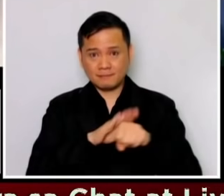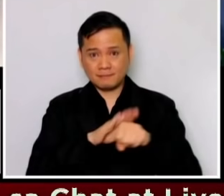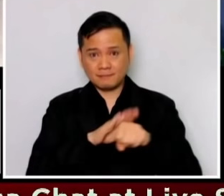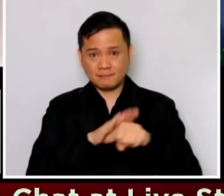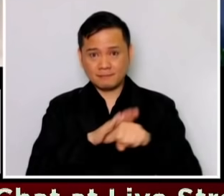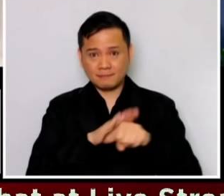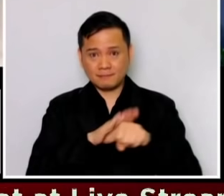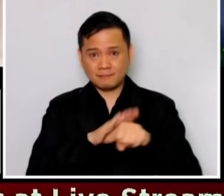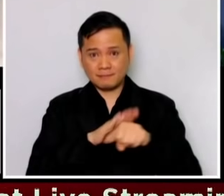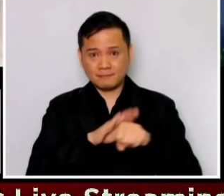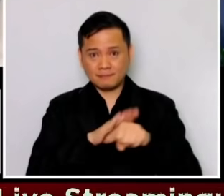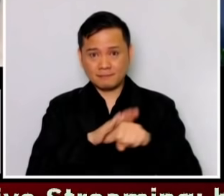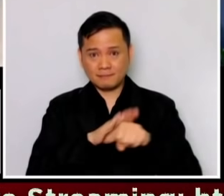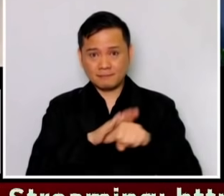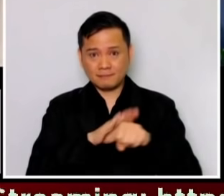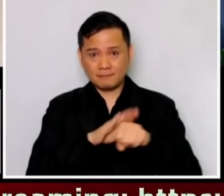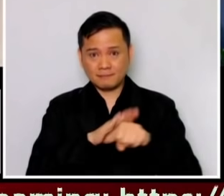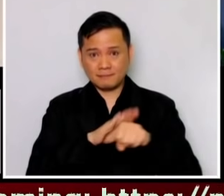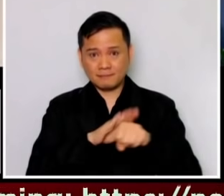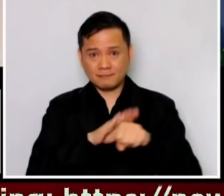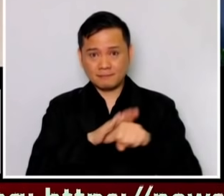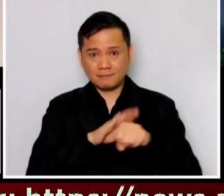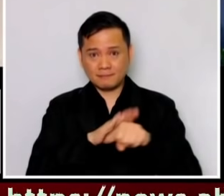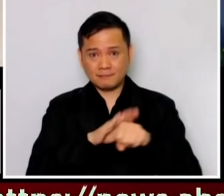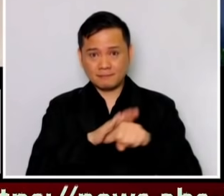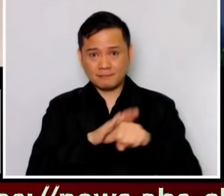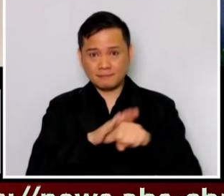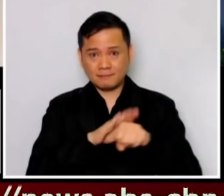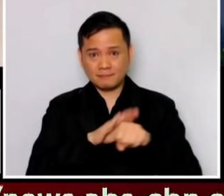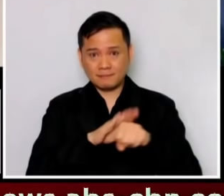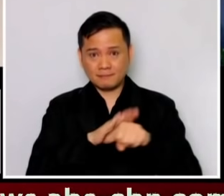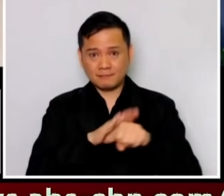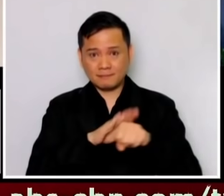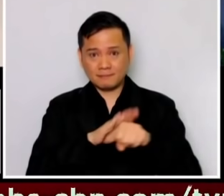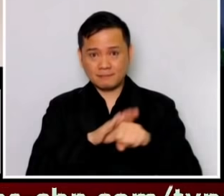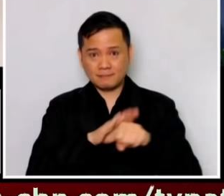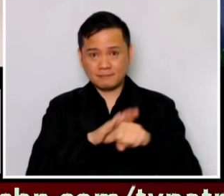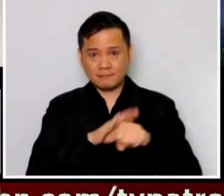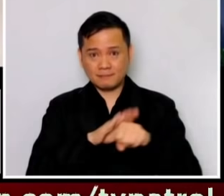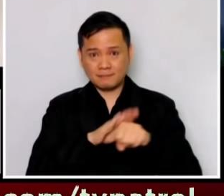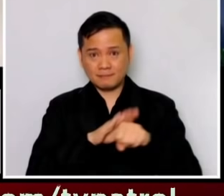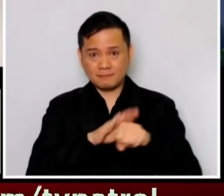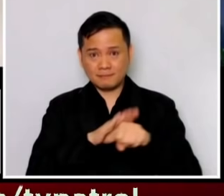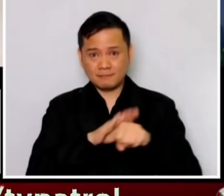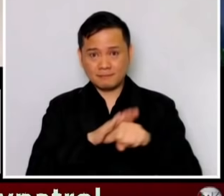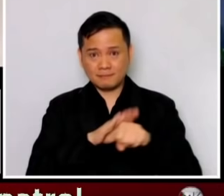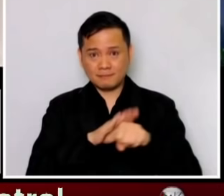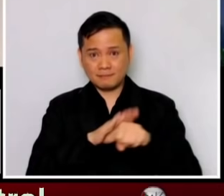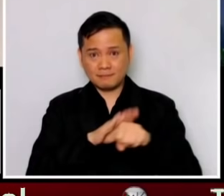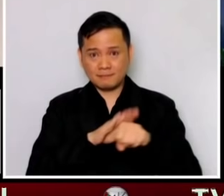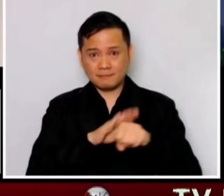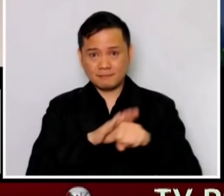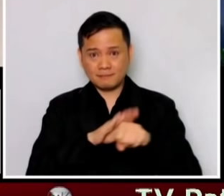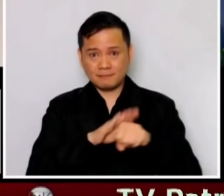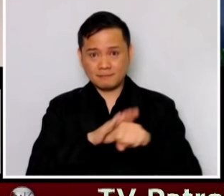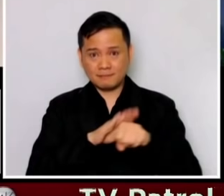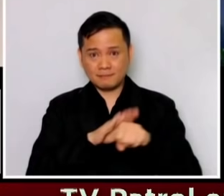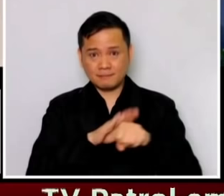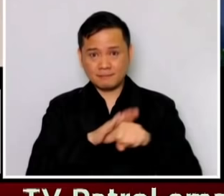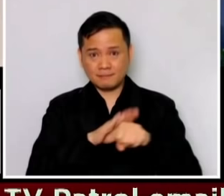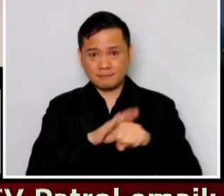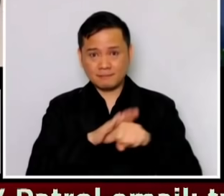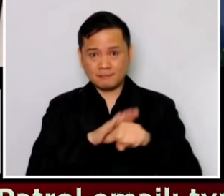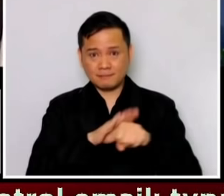required. Pwede ho silang mag-comply via registered mail. Pwede rin ho yan. Pwede sa email na aming